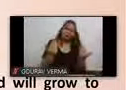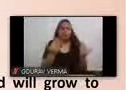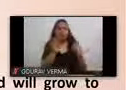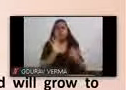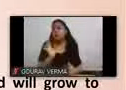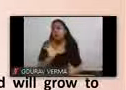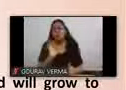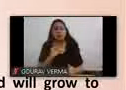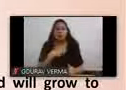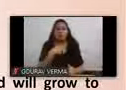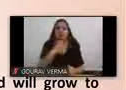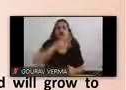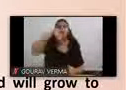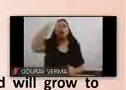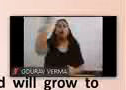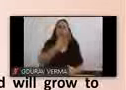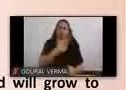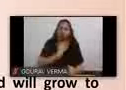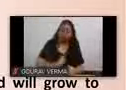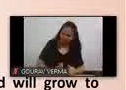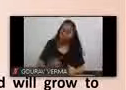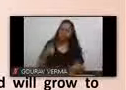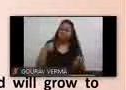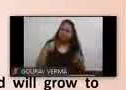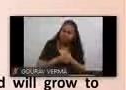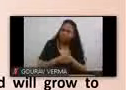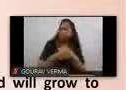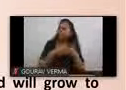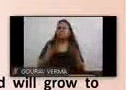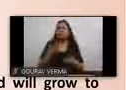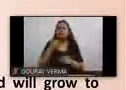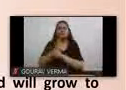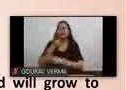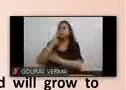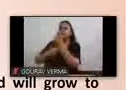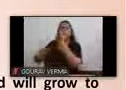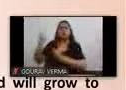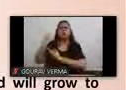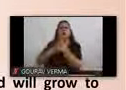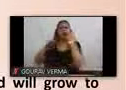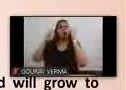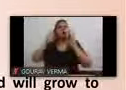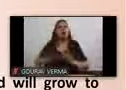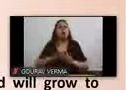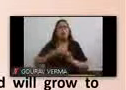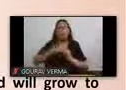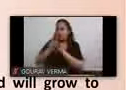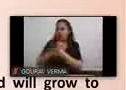ही डिसअपॉइंटमेंट होता है और पेरेंट्स बिल्कुल निराश हो जाते हैं.